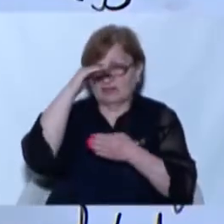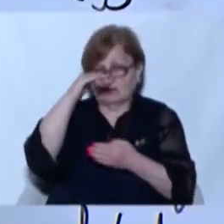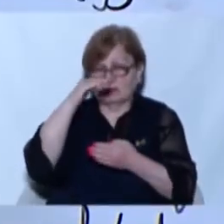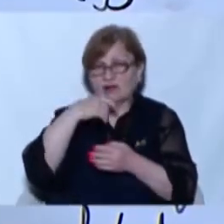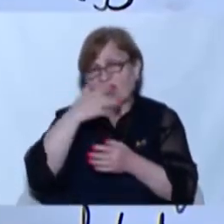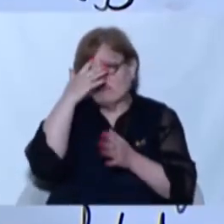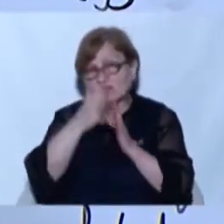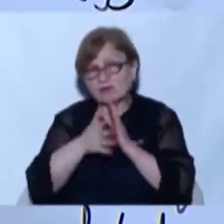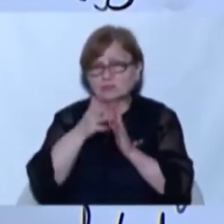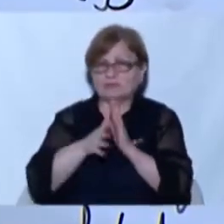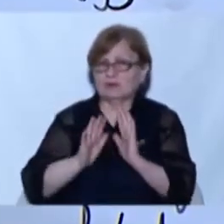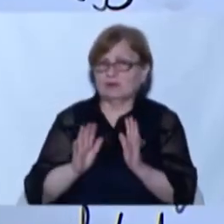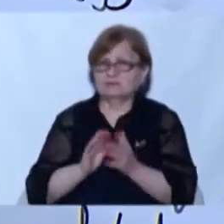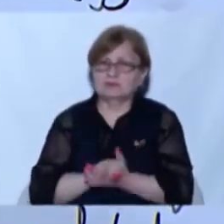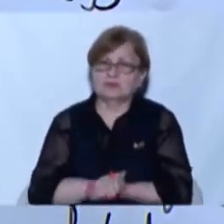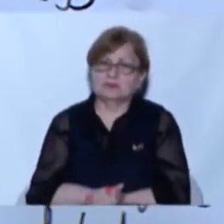წუთში წავიკითხეთ.